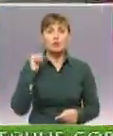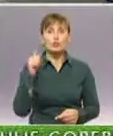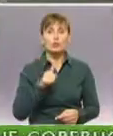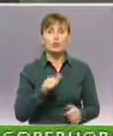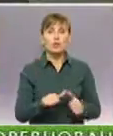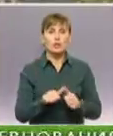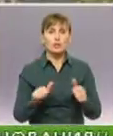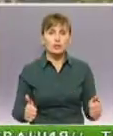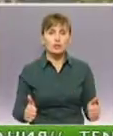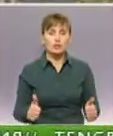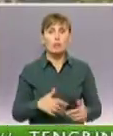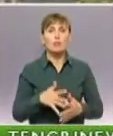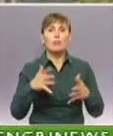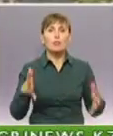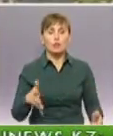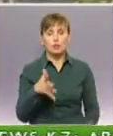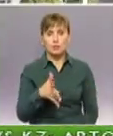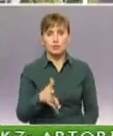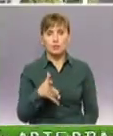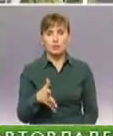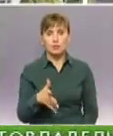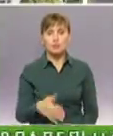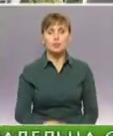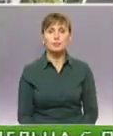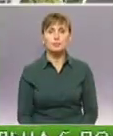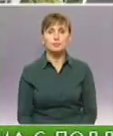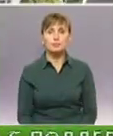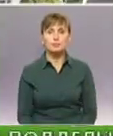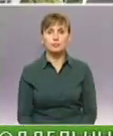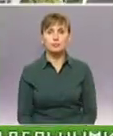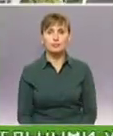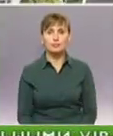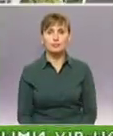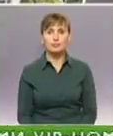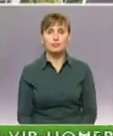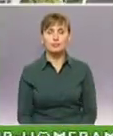разошлись более 5 тысяч. Анар Тасабекова, Мурат Тайжанов, телеканал Алматы.